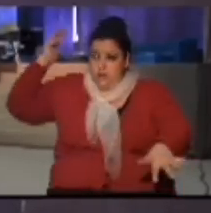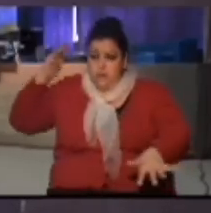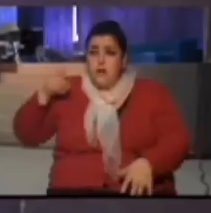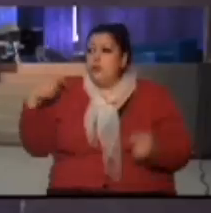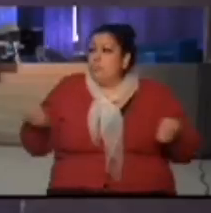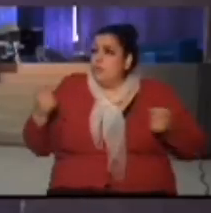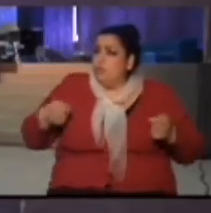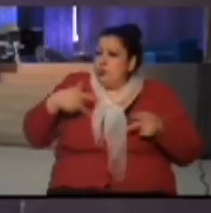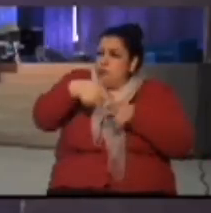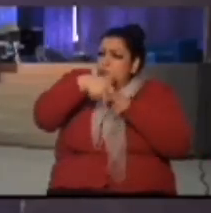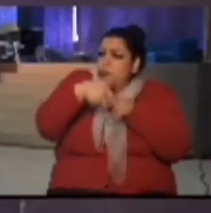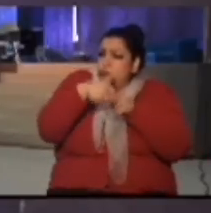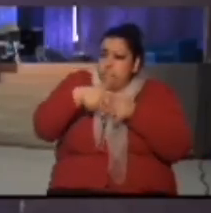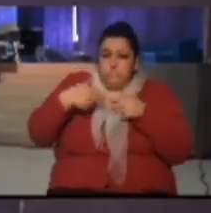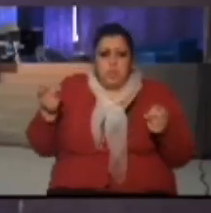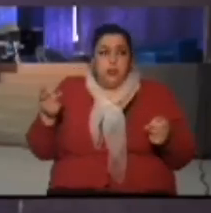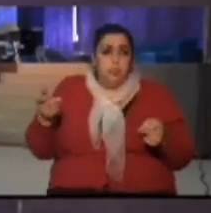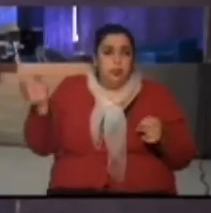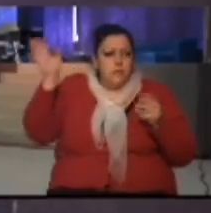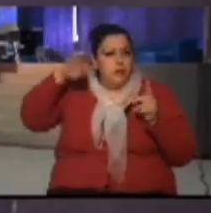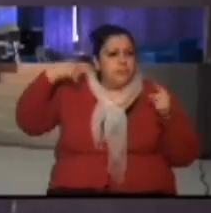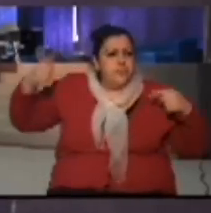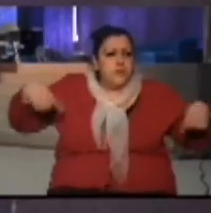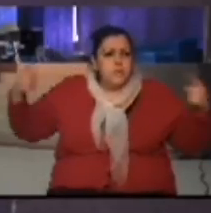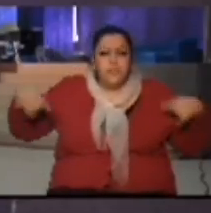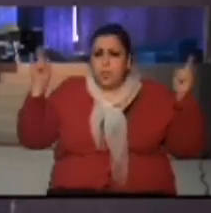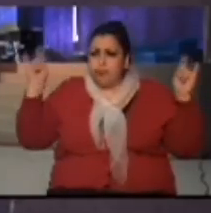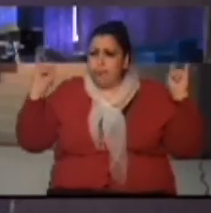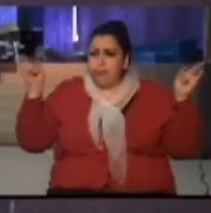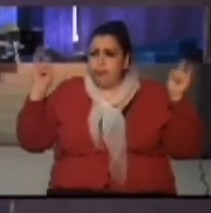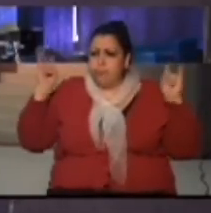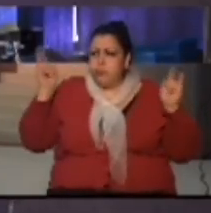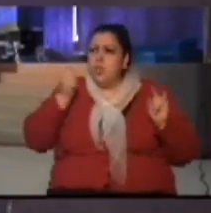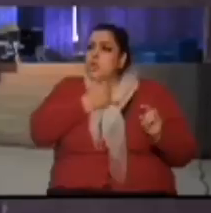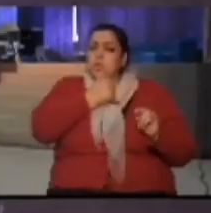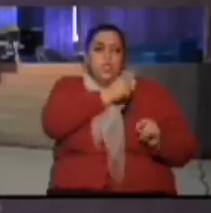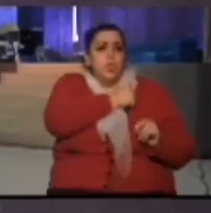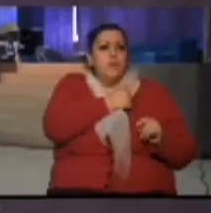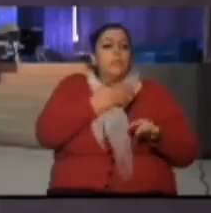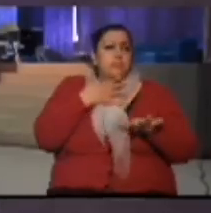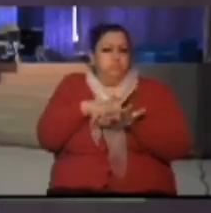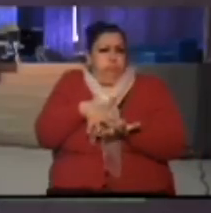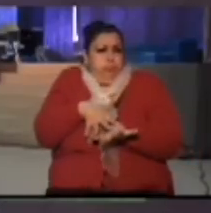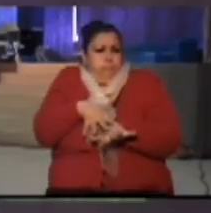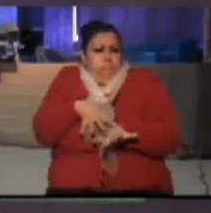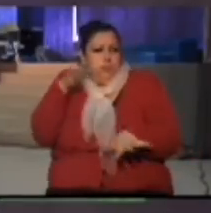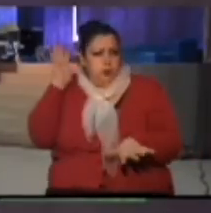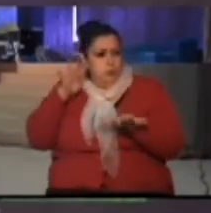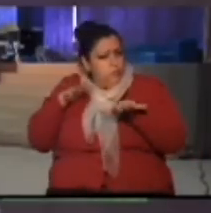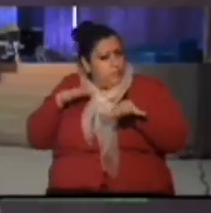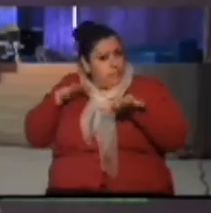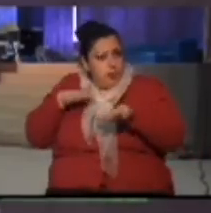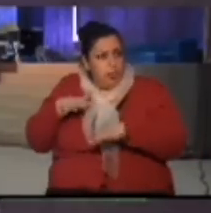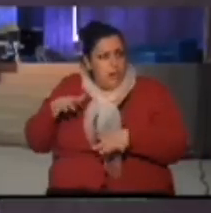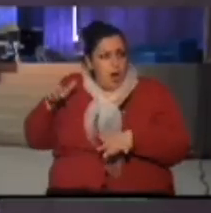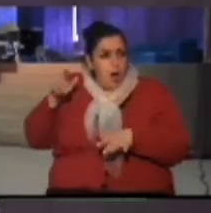ձայն եւ ձիերի ձայն եւ մեծ զորքի ձայն լսել տվեց, որ իրանք իրար